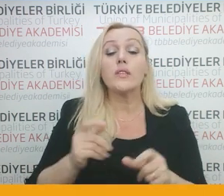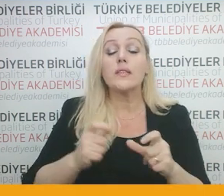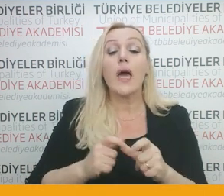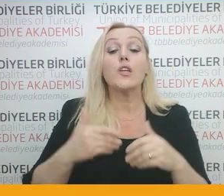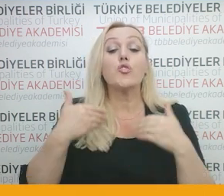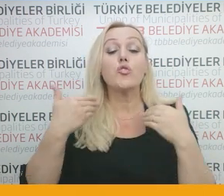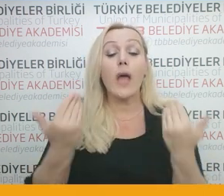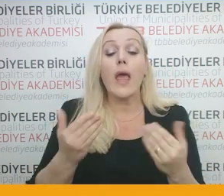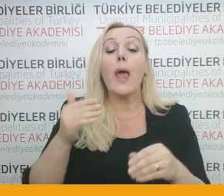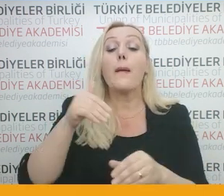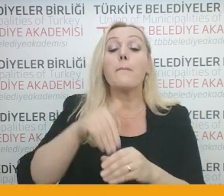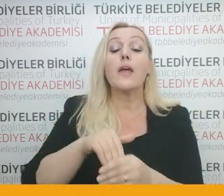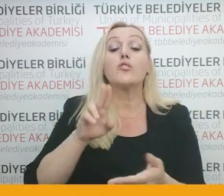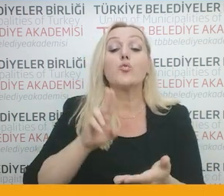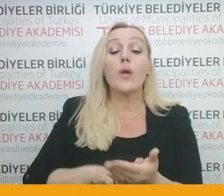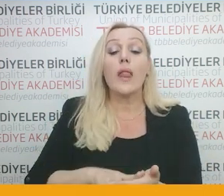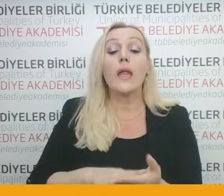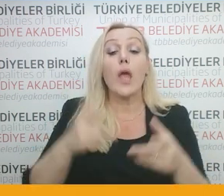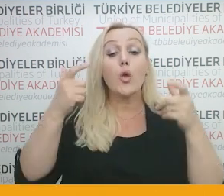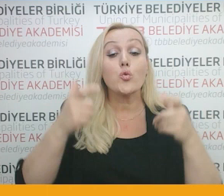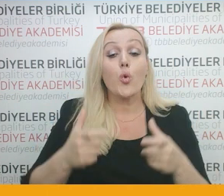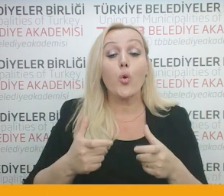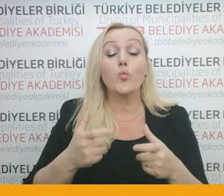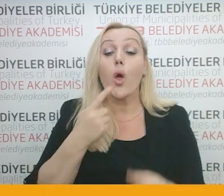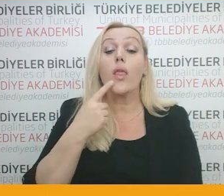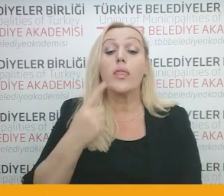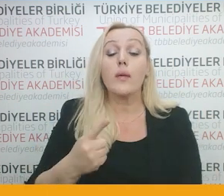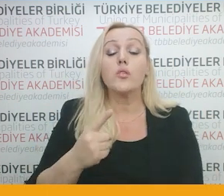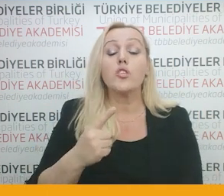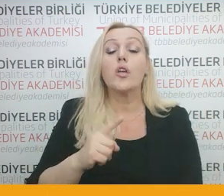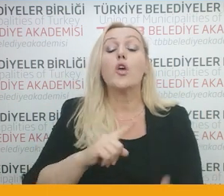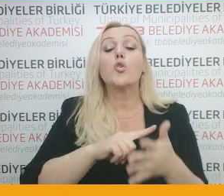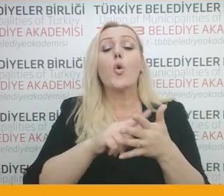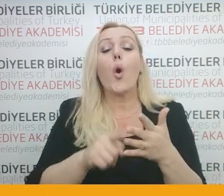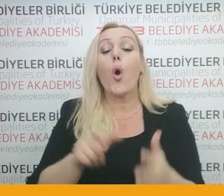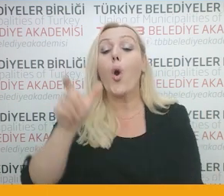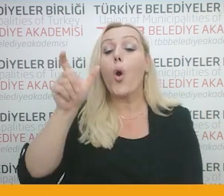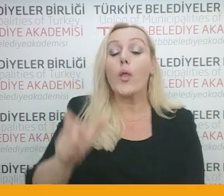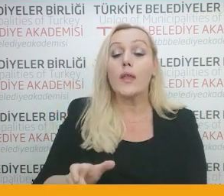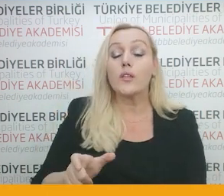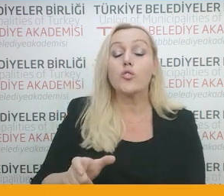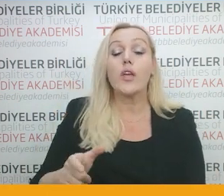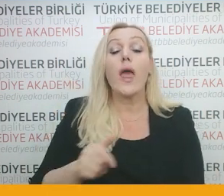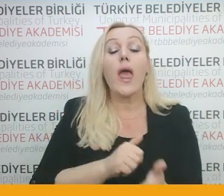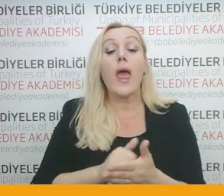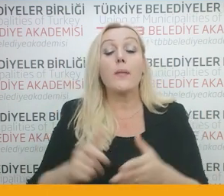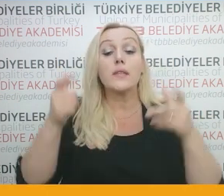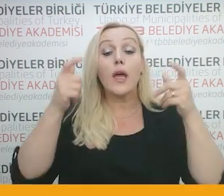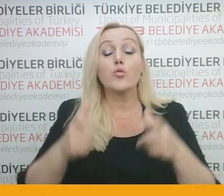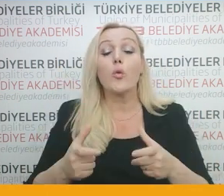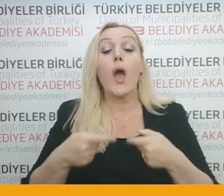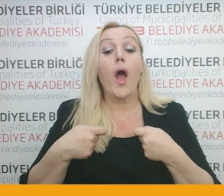de sorumlu tutmuş. Gördüğünüz gibi üst yönetici sürecin tamamından sorumlu, harcama